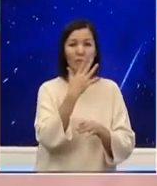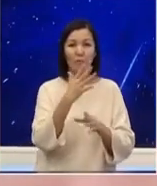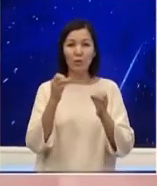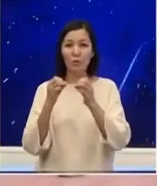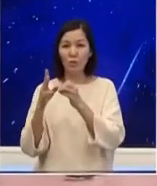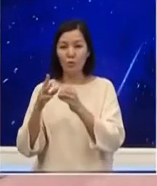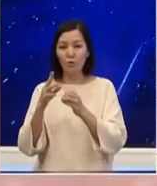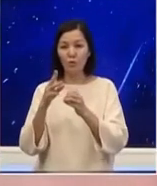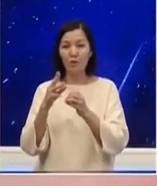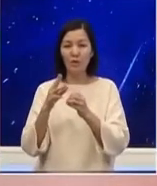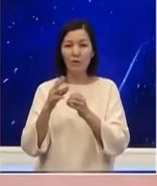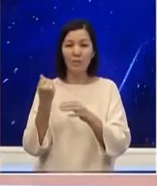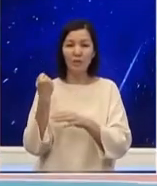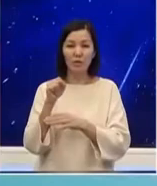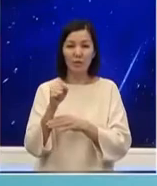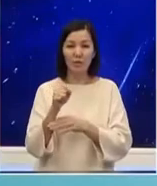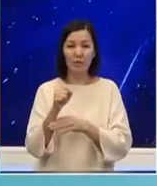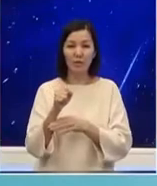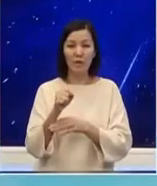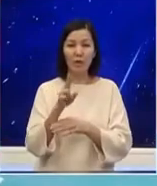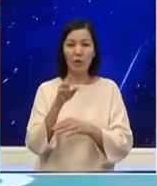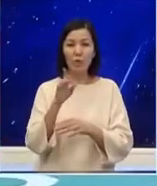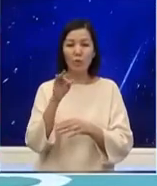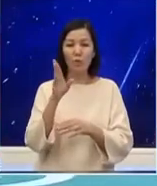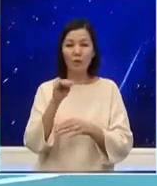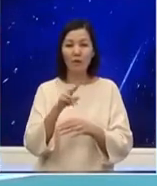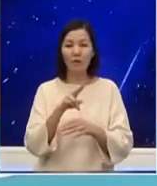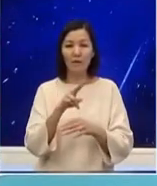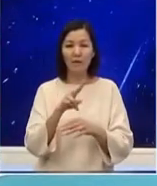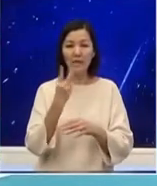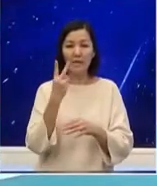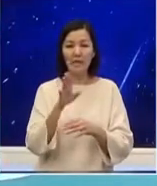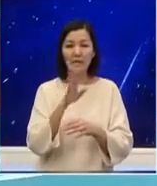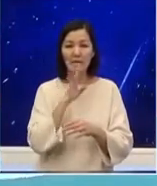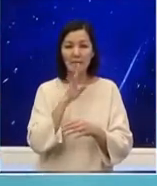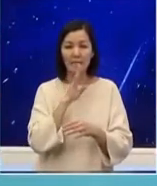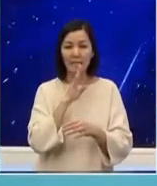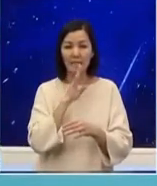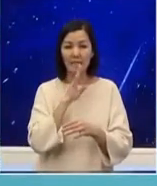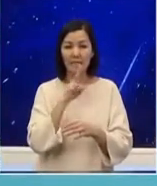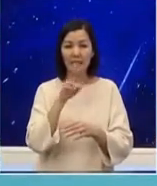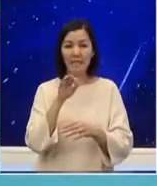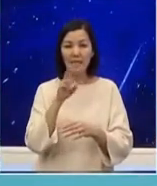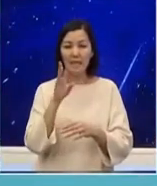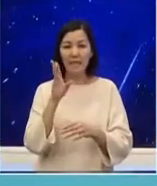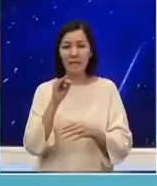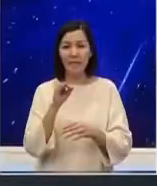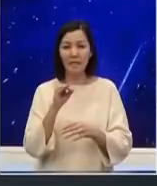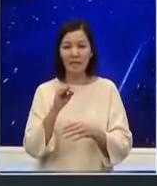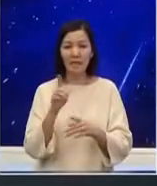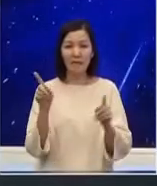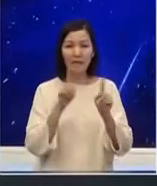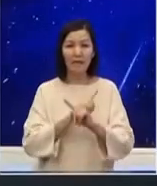есебімен ойсырата отты. Осы додада кубалық Йоана Палесио Мендеса мен украиналық легионер Надежда Кодала